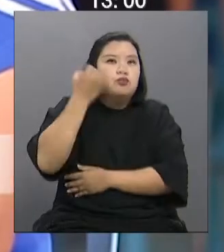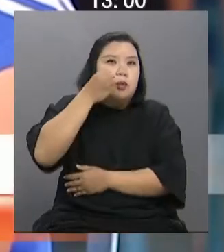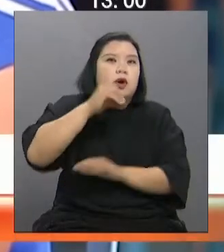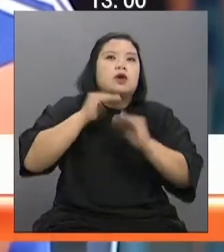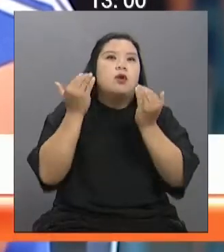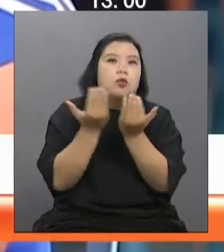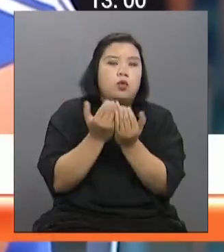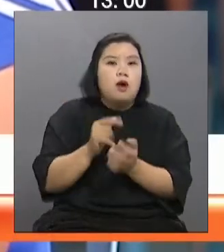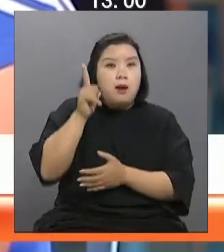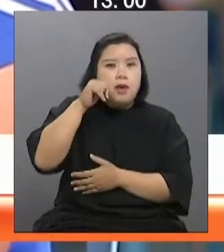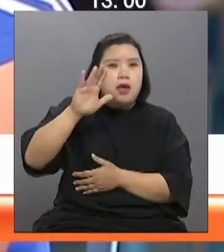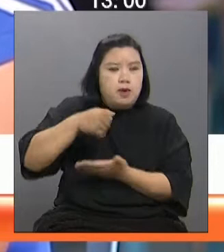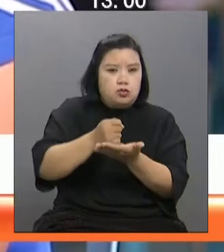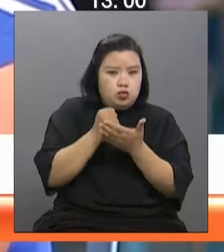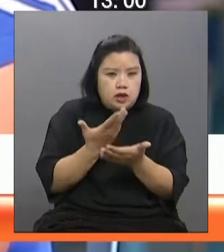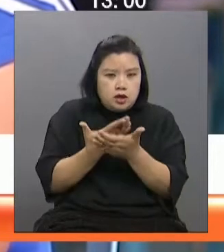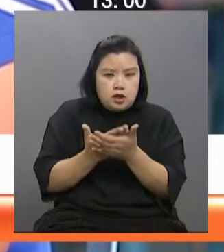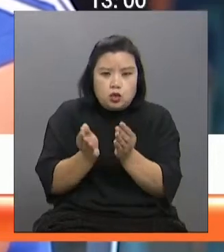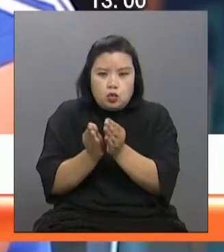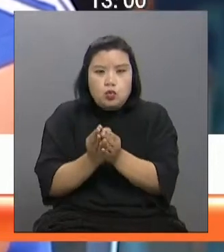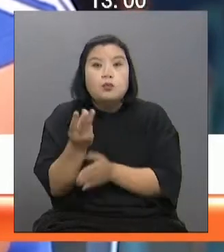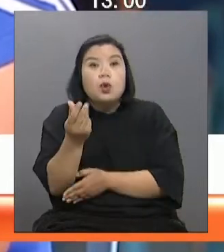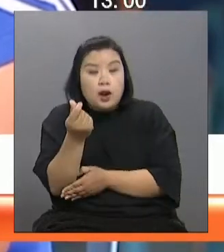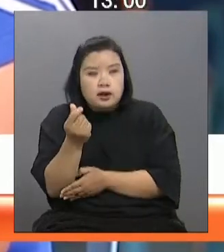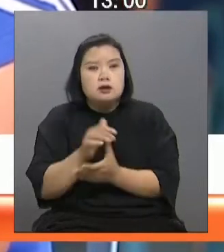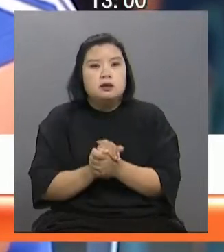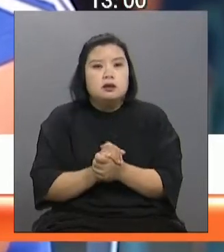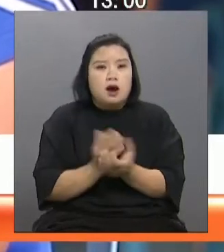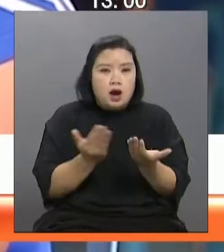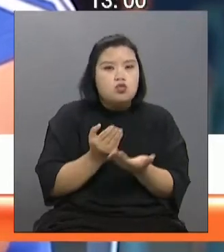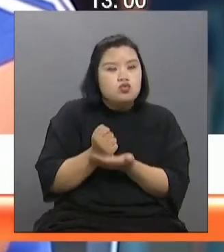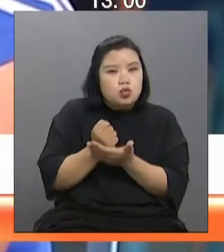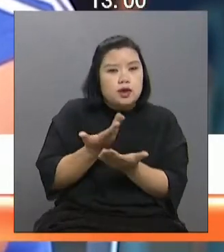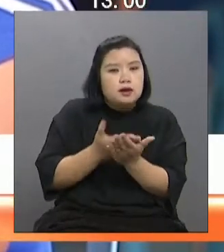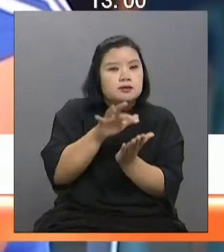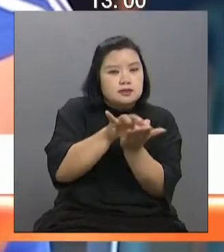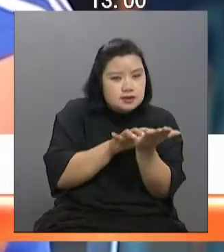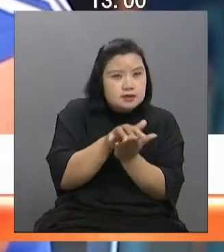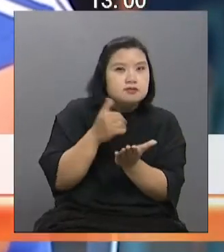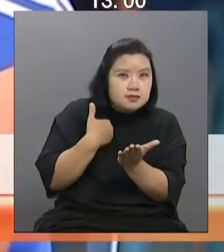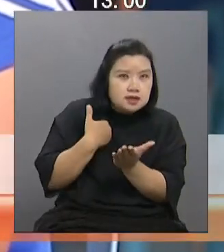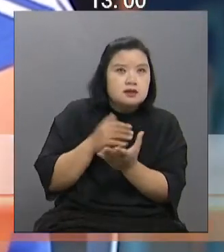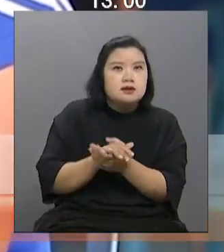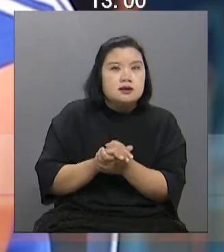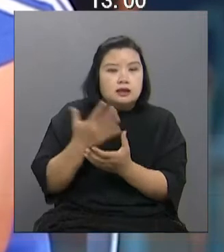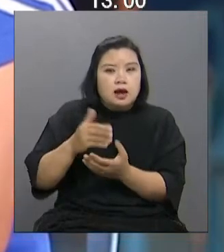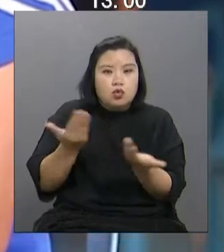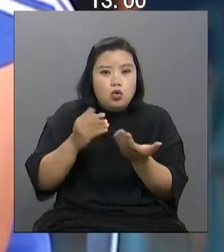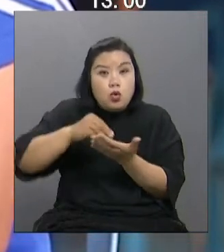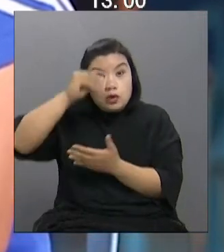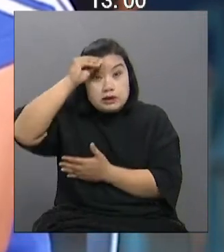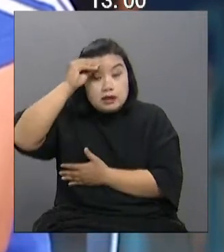ม่ทำอันนี้ช่วยแม่อันนี้บอกลูกคนหารอะไรเงี้ยก็คือจะเรียกลูกเรียกอะไรมาช่วยคิดเครื่องคิดเลขอะไรก็นั่นไปพวกเขายังไปเรียนเนาะให้เขามาช่ว